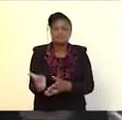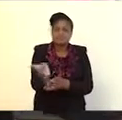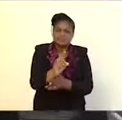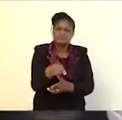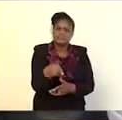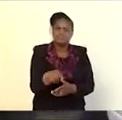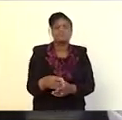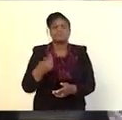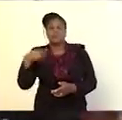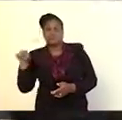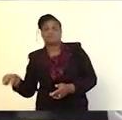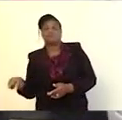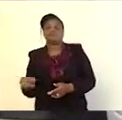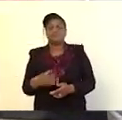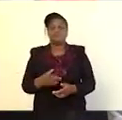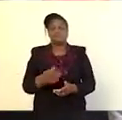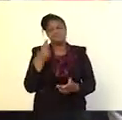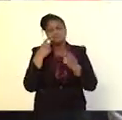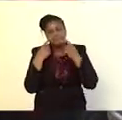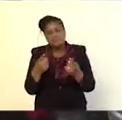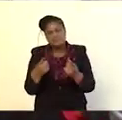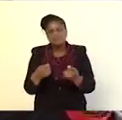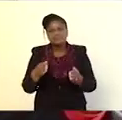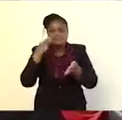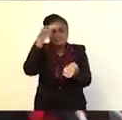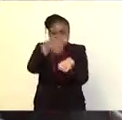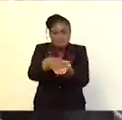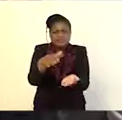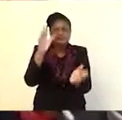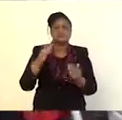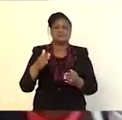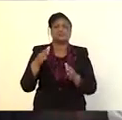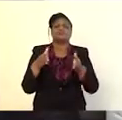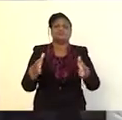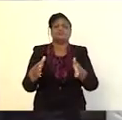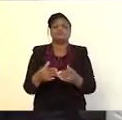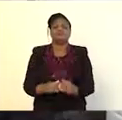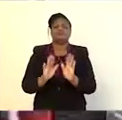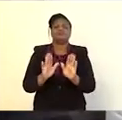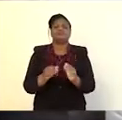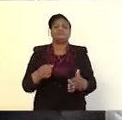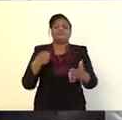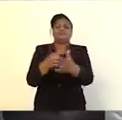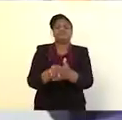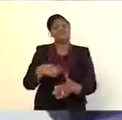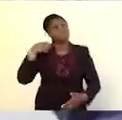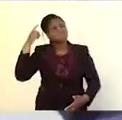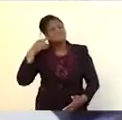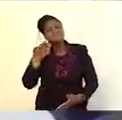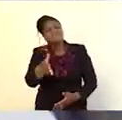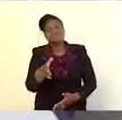unorova rori rakamira roga. Iwongo usingariboni boyi wongo tingobuya iwe. Iwo akakwana here iwe kana kuti haunokwana. Ndozvoda kuonekwa